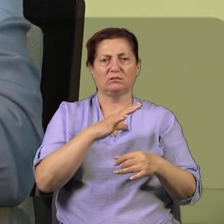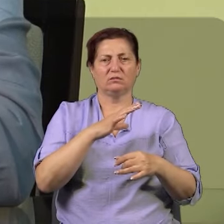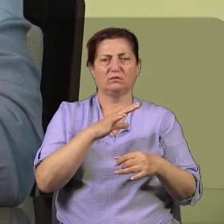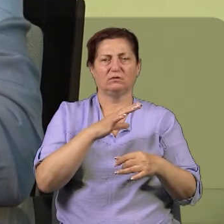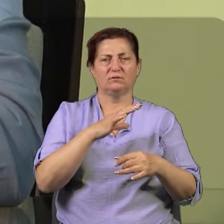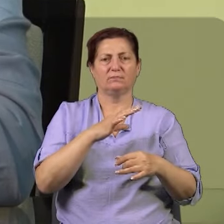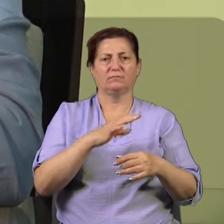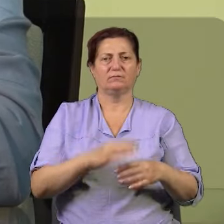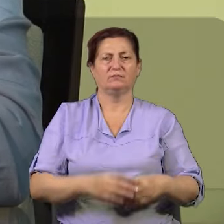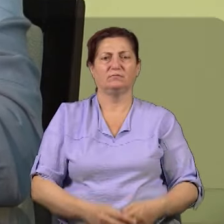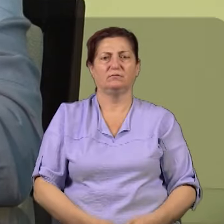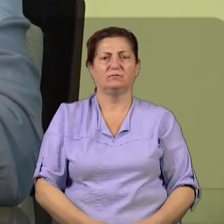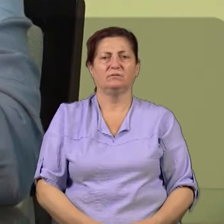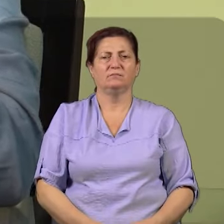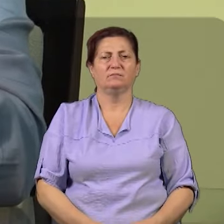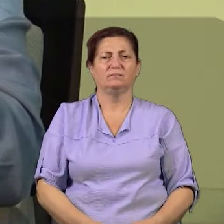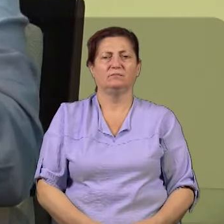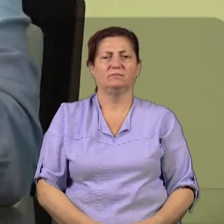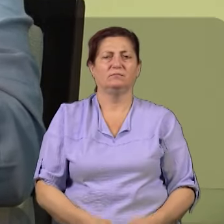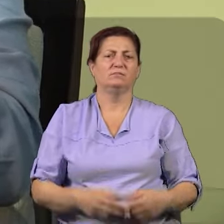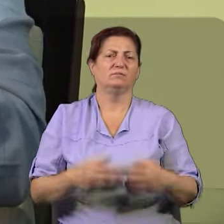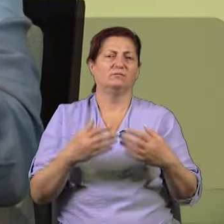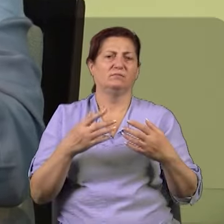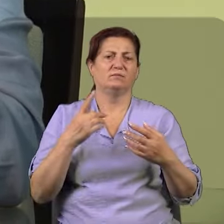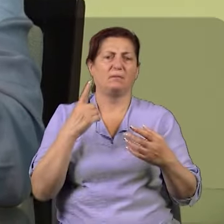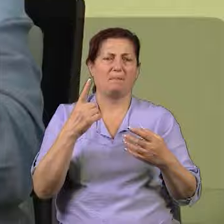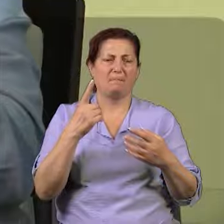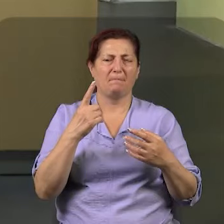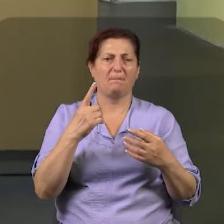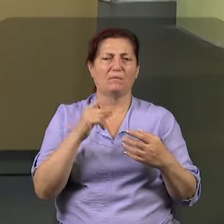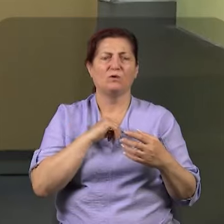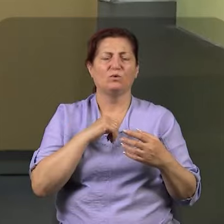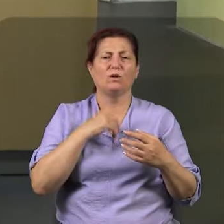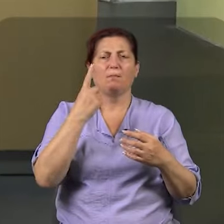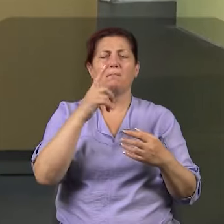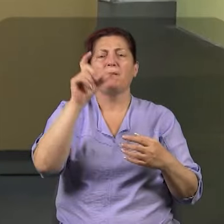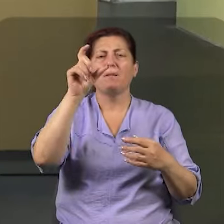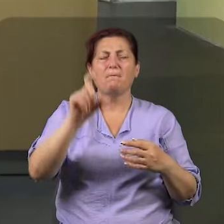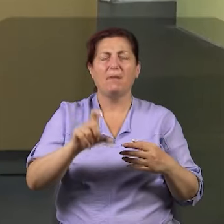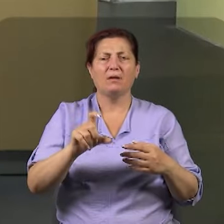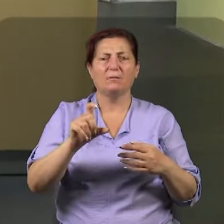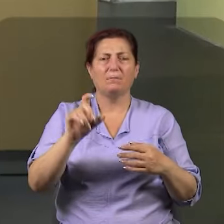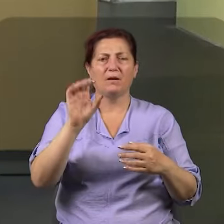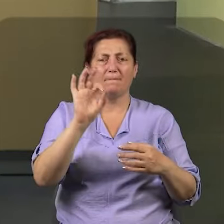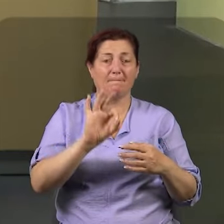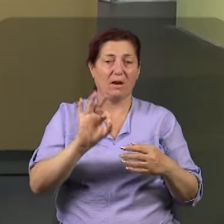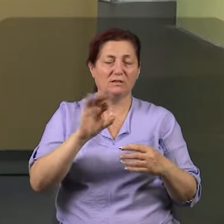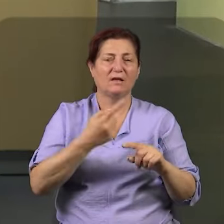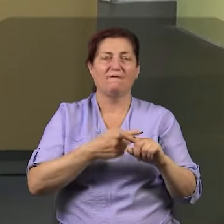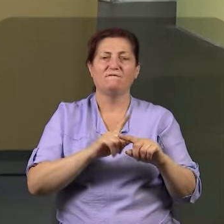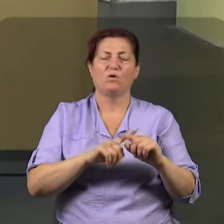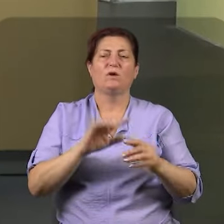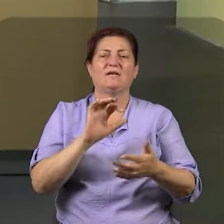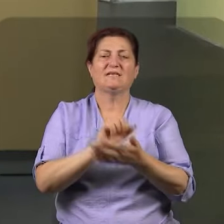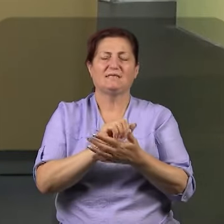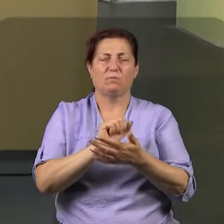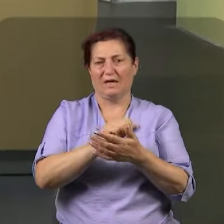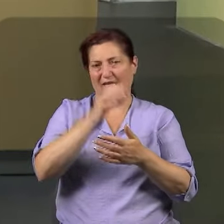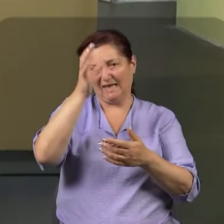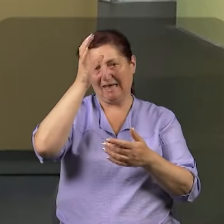միջգերատեսչական կամ չասեմ, գուցե նույնիսկ այս միջգերատեսչական մի մարմնի մասին, որը տես կզբաղվի